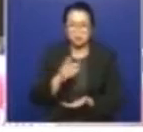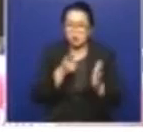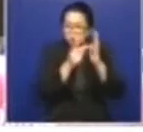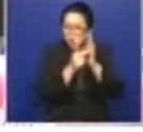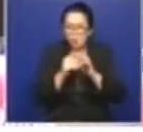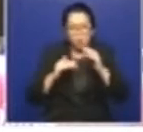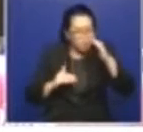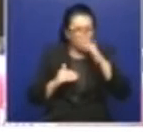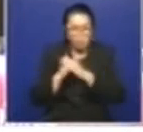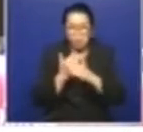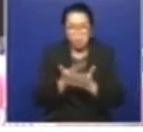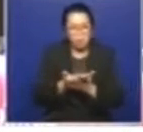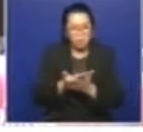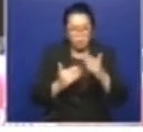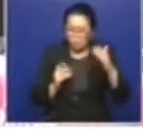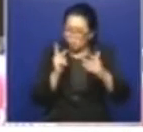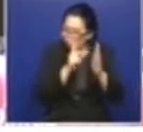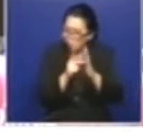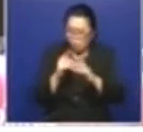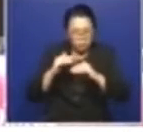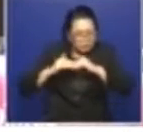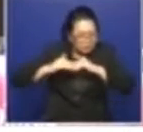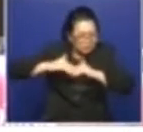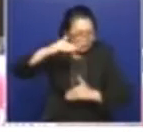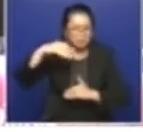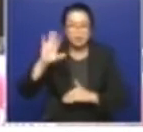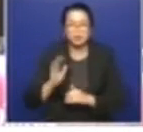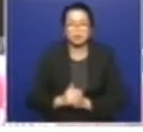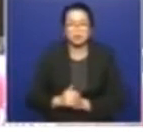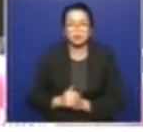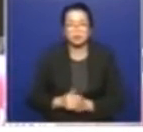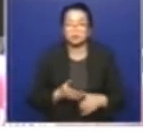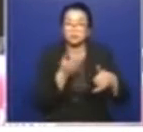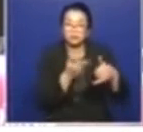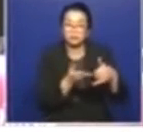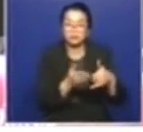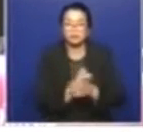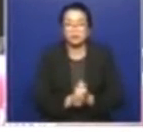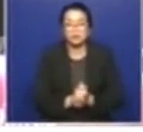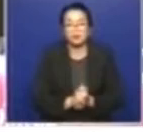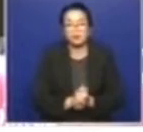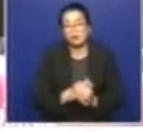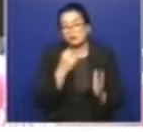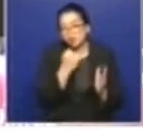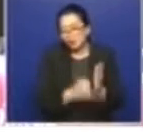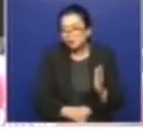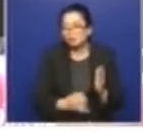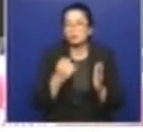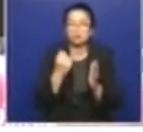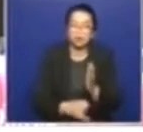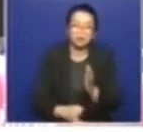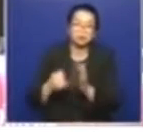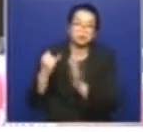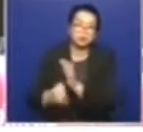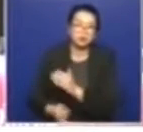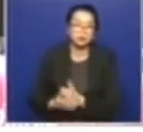มกำลังจะบอกว่านี่ท่านผิดพลาดมาแล้วก็เ